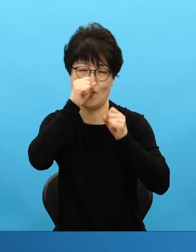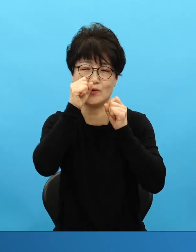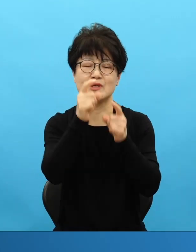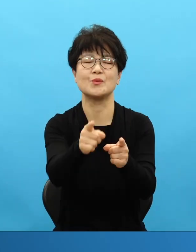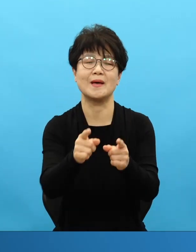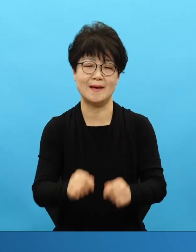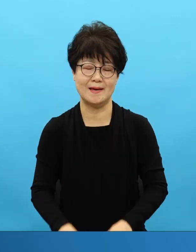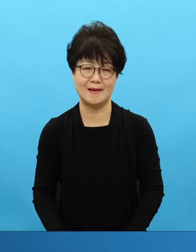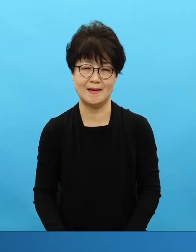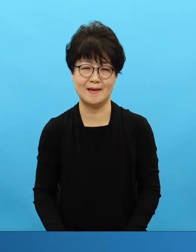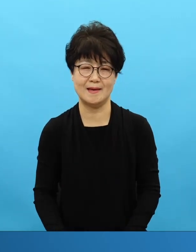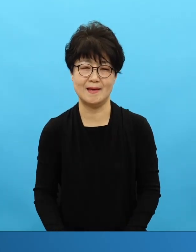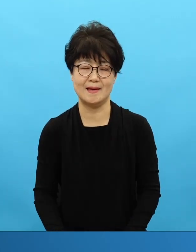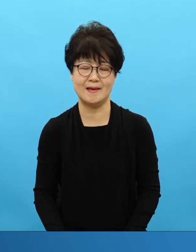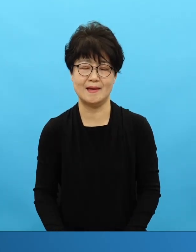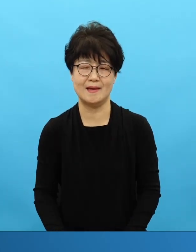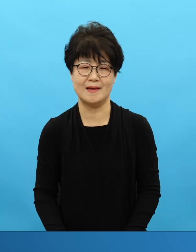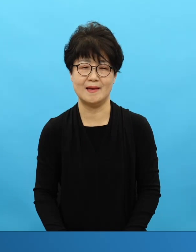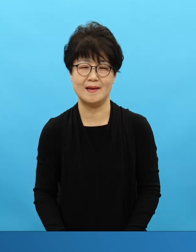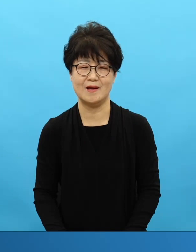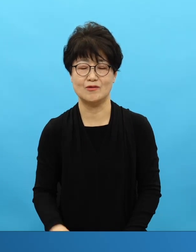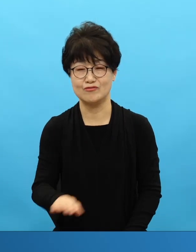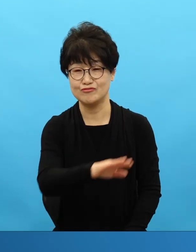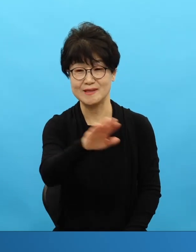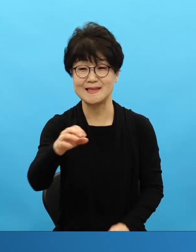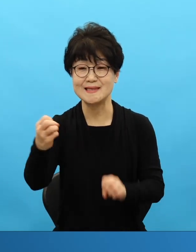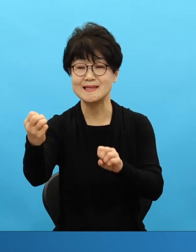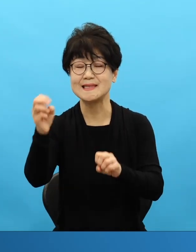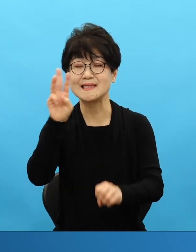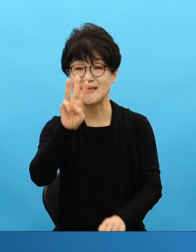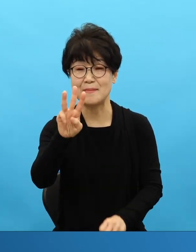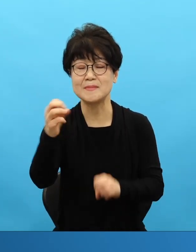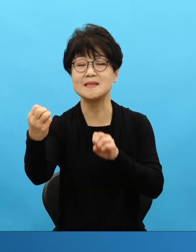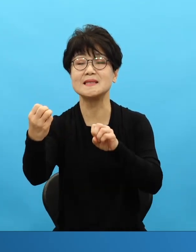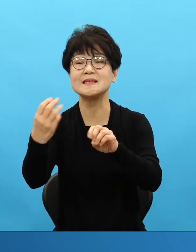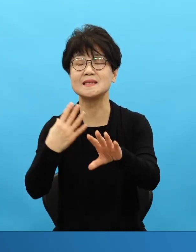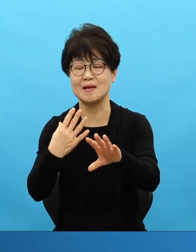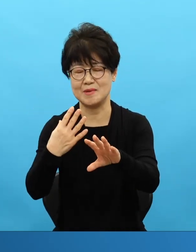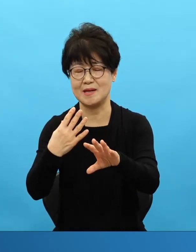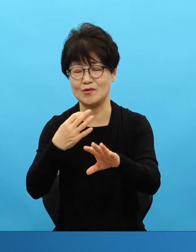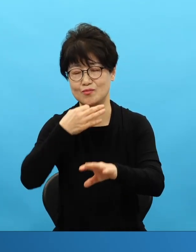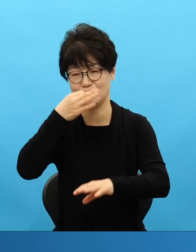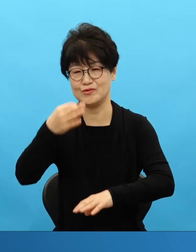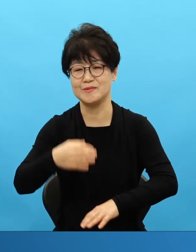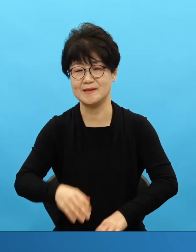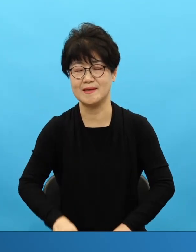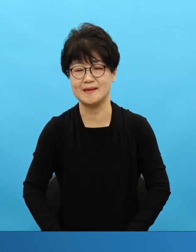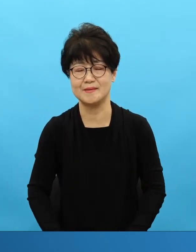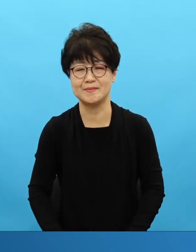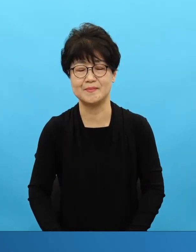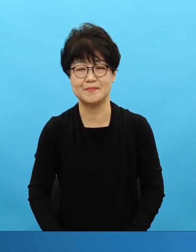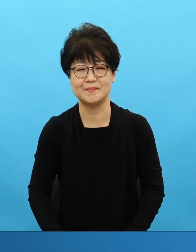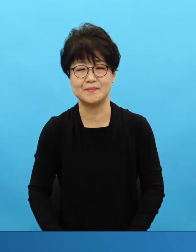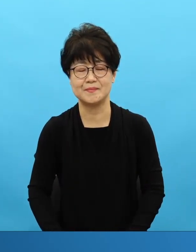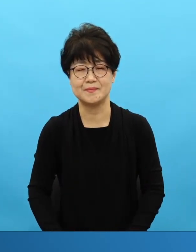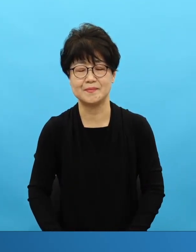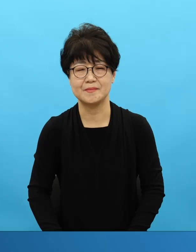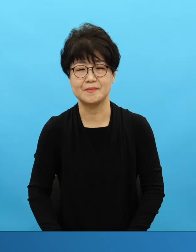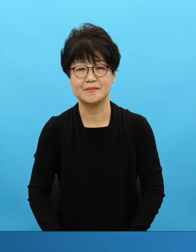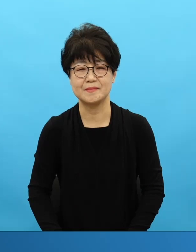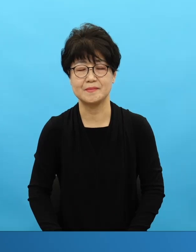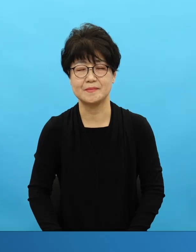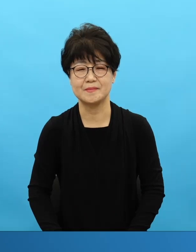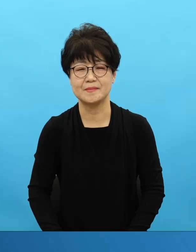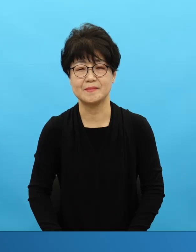삼 응답이라고 합니다. That is what we call the three answers. 자, 드디어 여러분에게 눈에 안